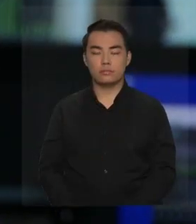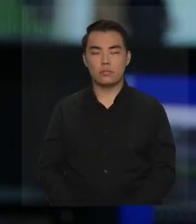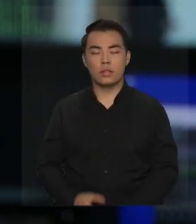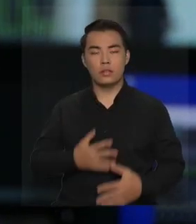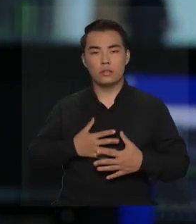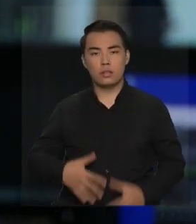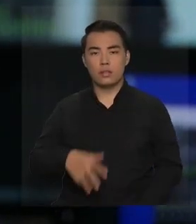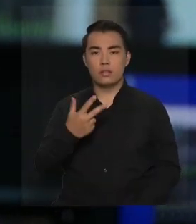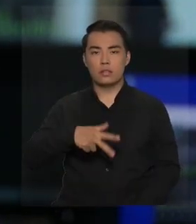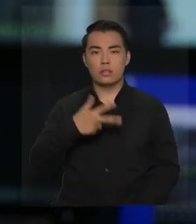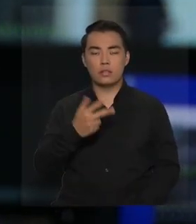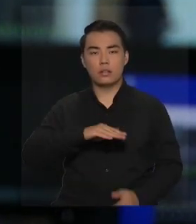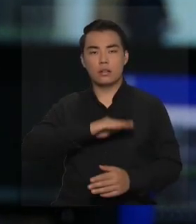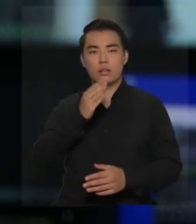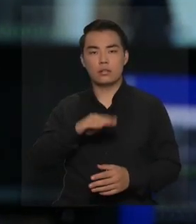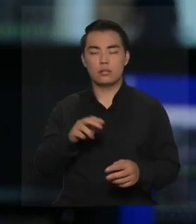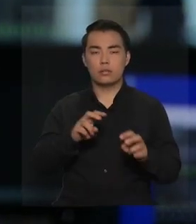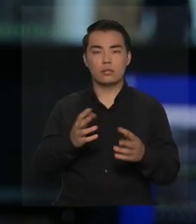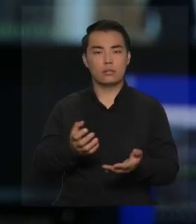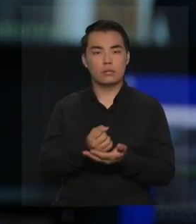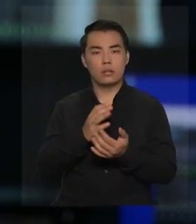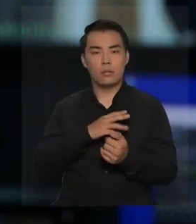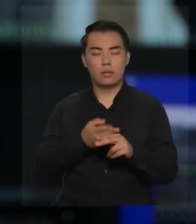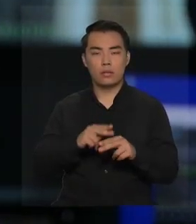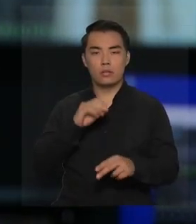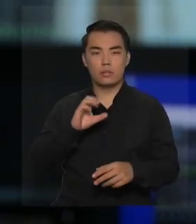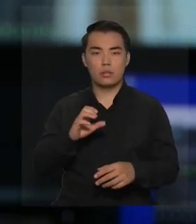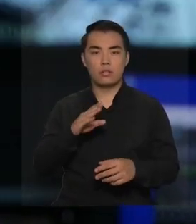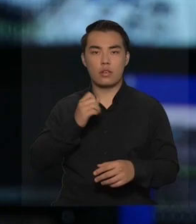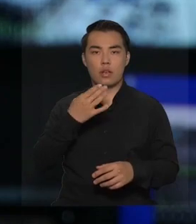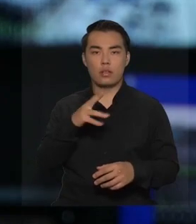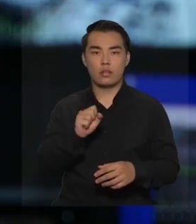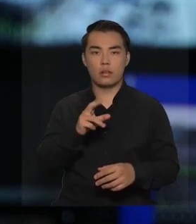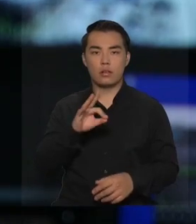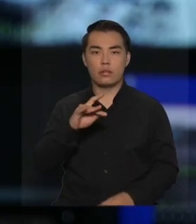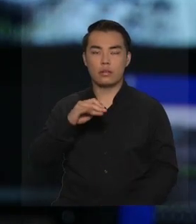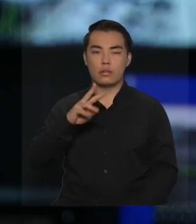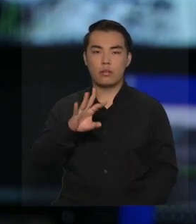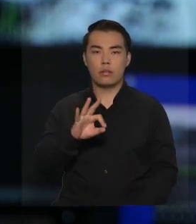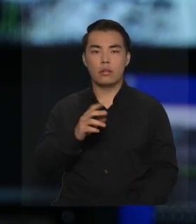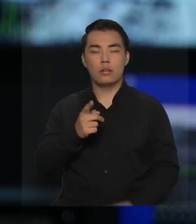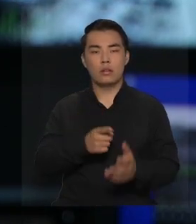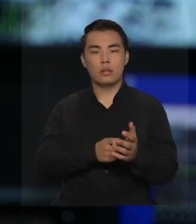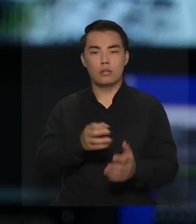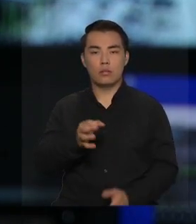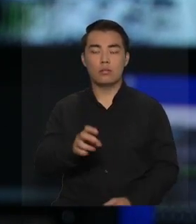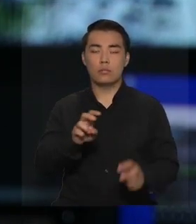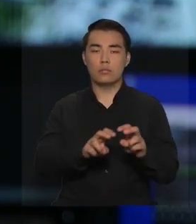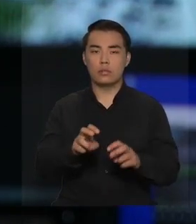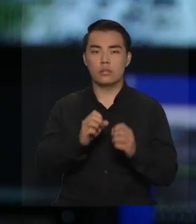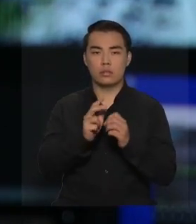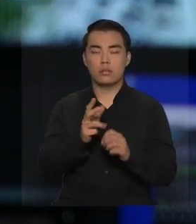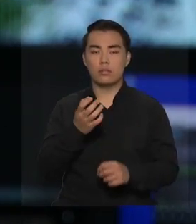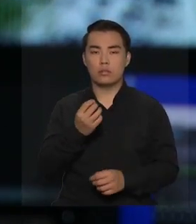Итак, тела 33 горняков обнаружены к этому часу на шахте имени Костенко в Карагандинской области. Поиски